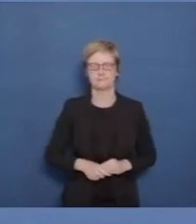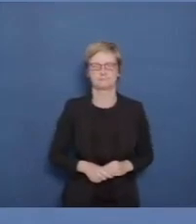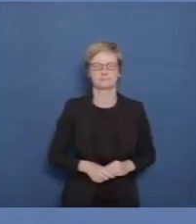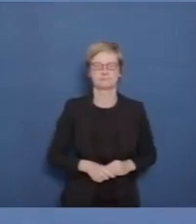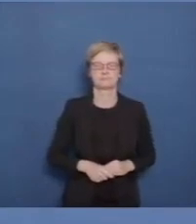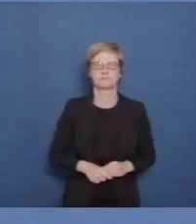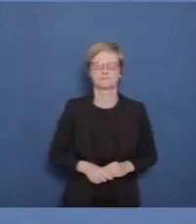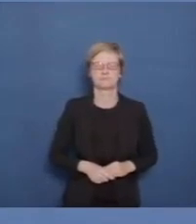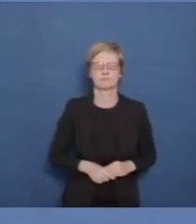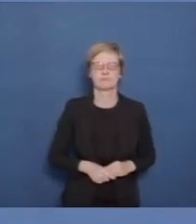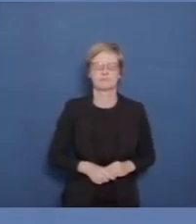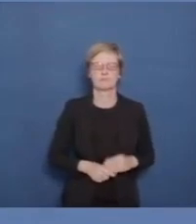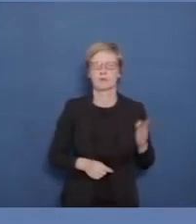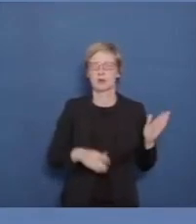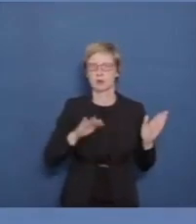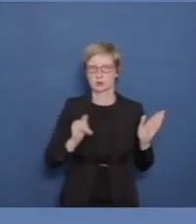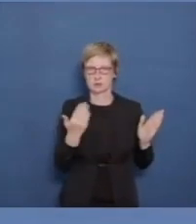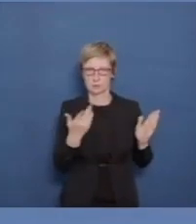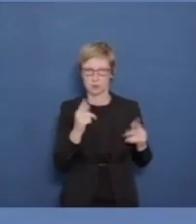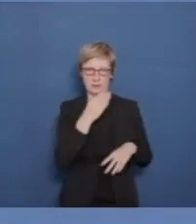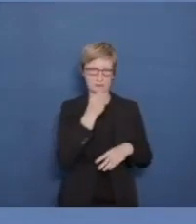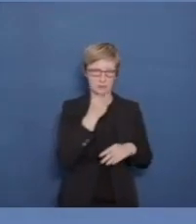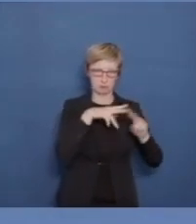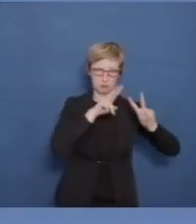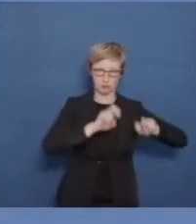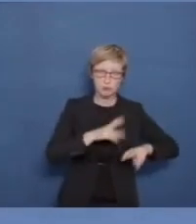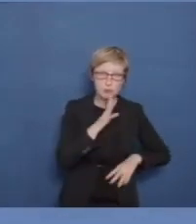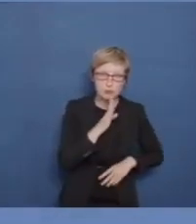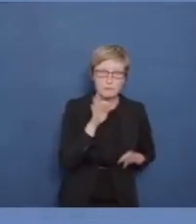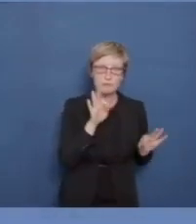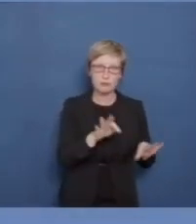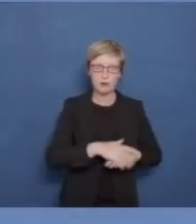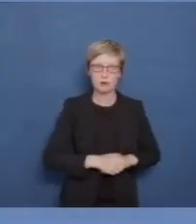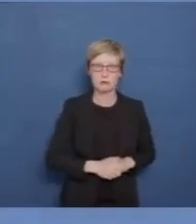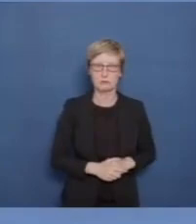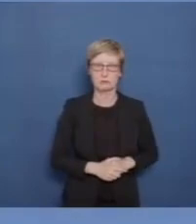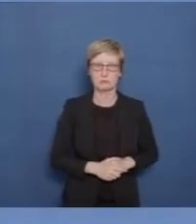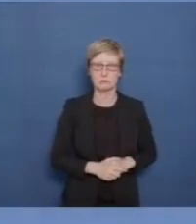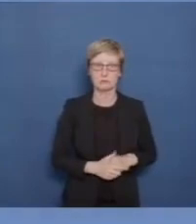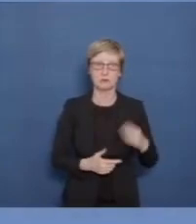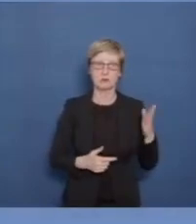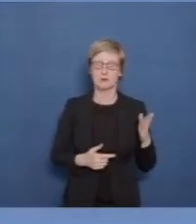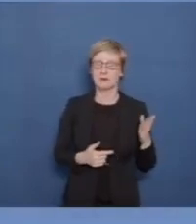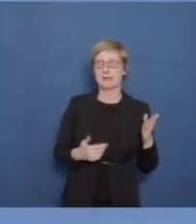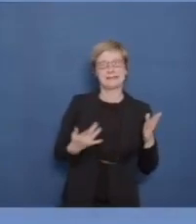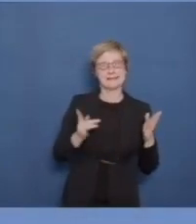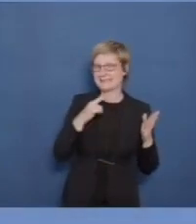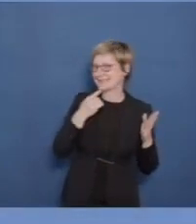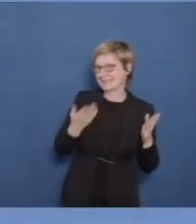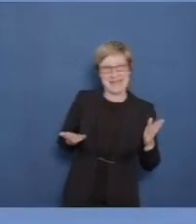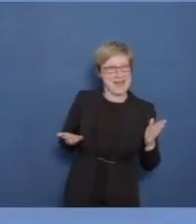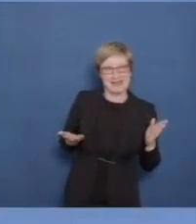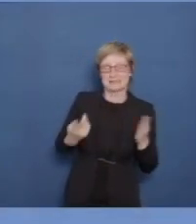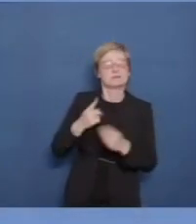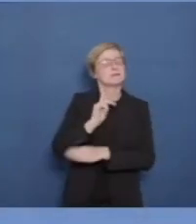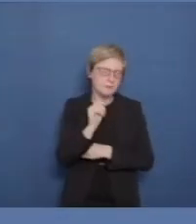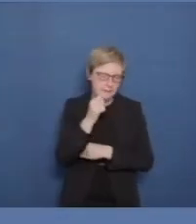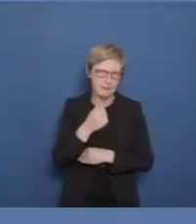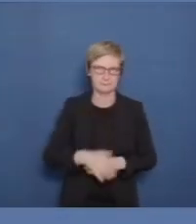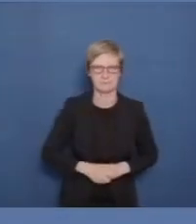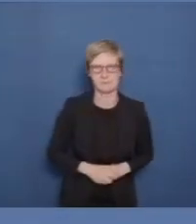Also in diesen Fällen reicht eine israelische Untersuchung, Ihrer Meinung nach? Da legen Sie mir jetzt Worte in den Mund, die ich so nicht gesagt